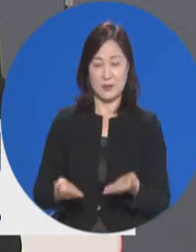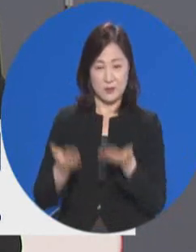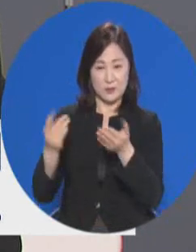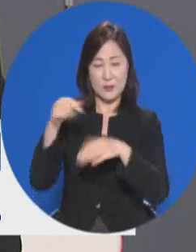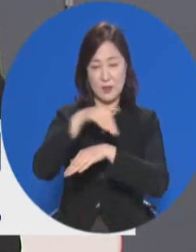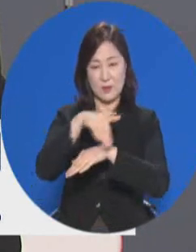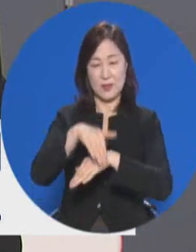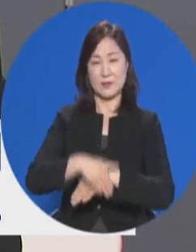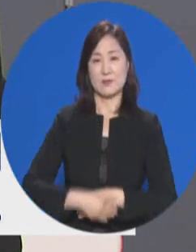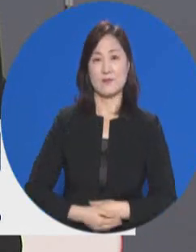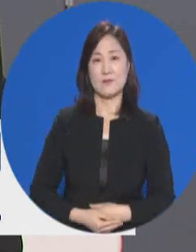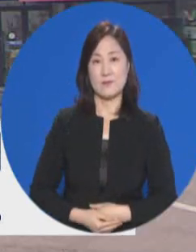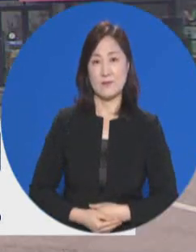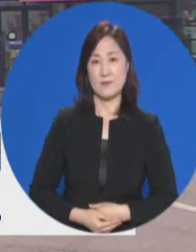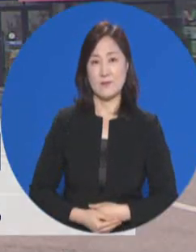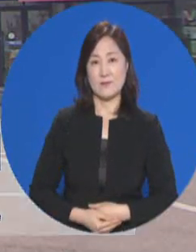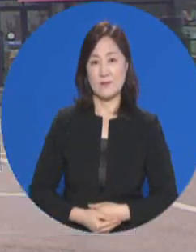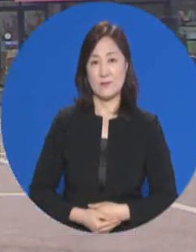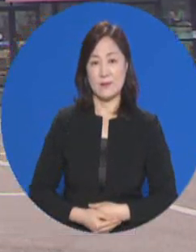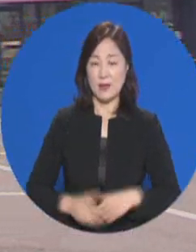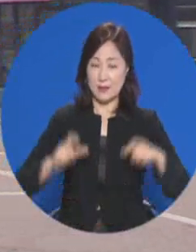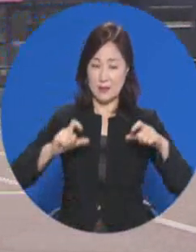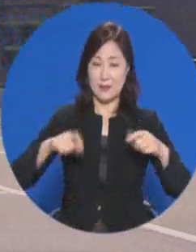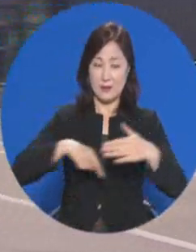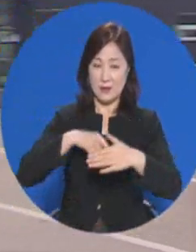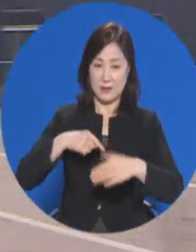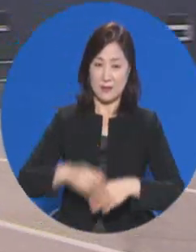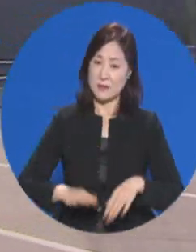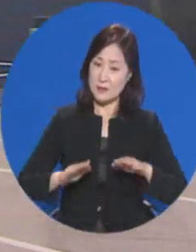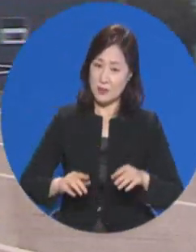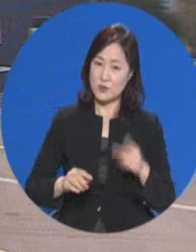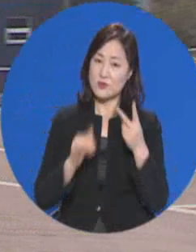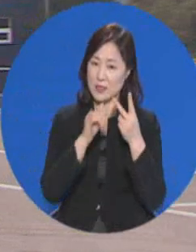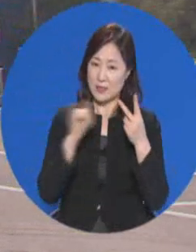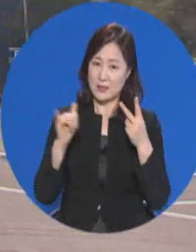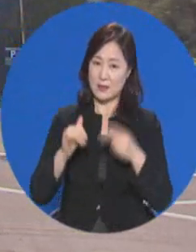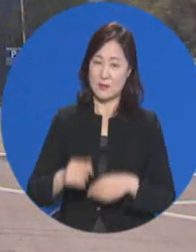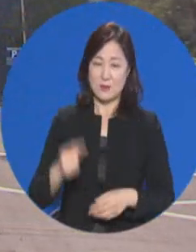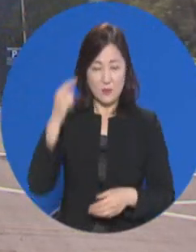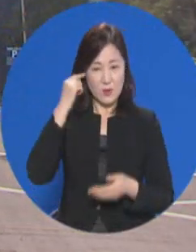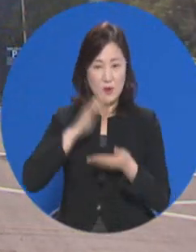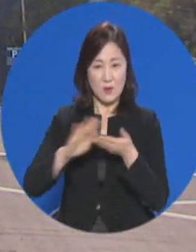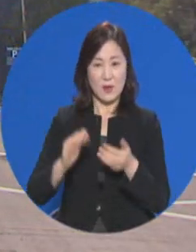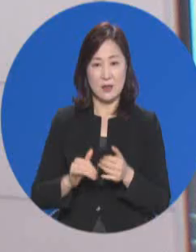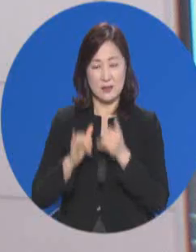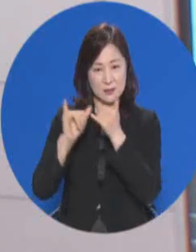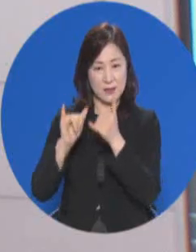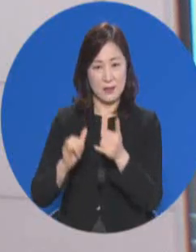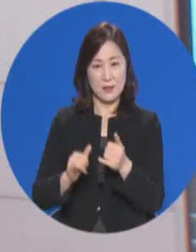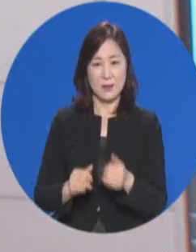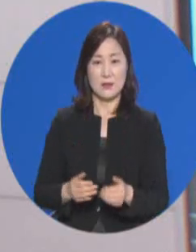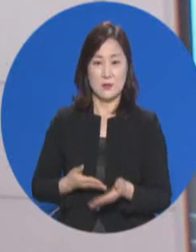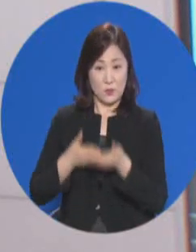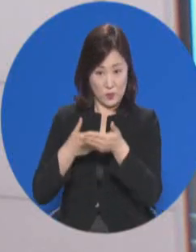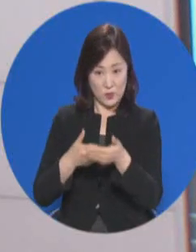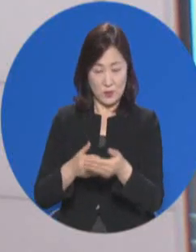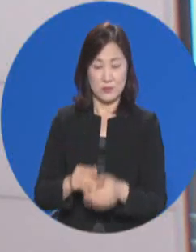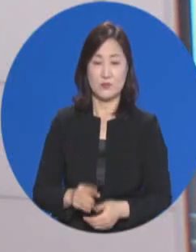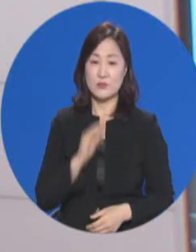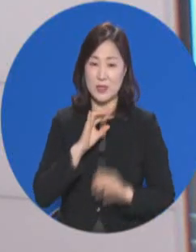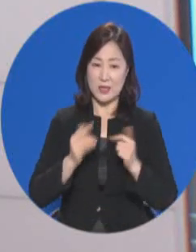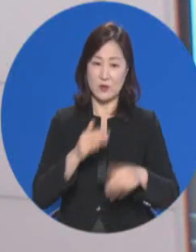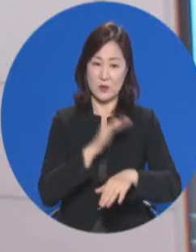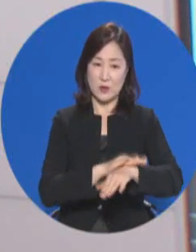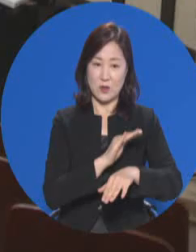표창 시상할 계획입니다. 지역에서는 이제 두 간호사의 노벨 평화상 재도전 사실을 넘어 나눔 연수원